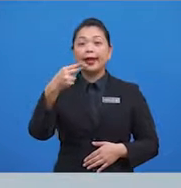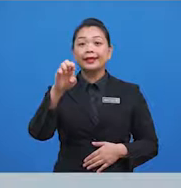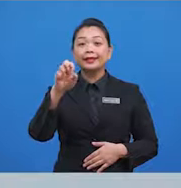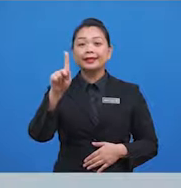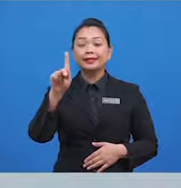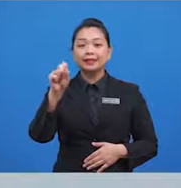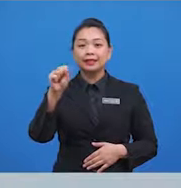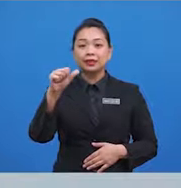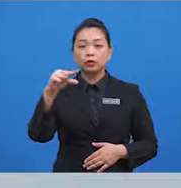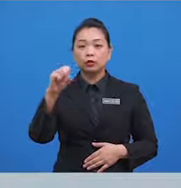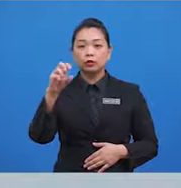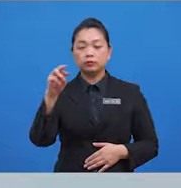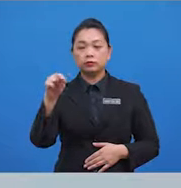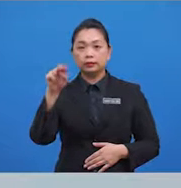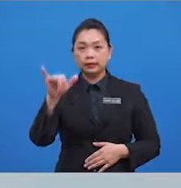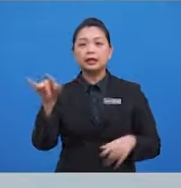juga kongruen.